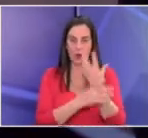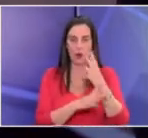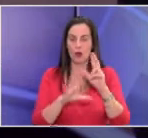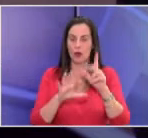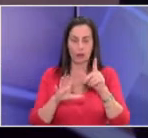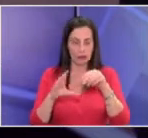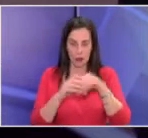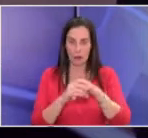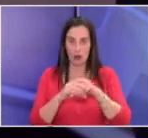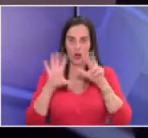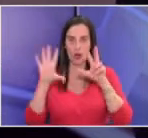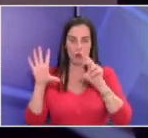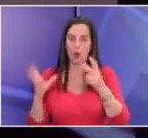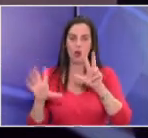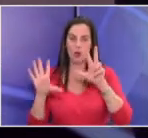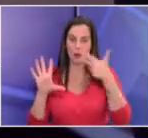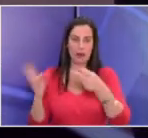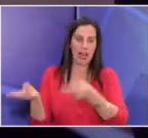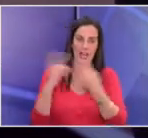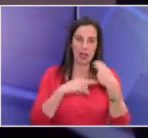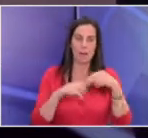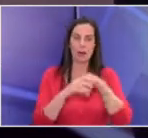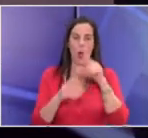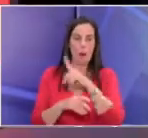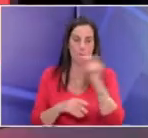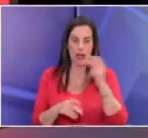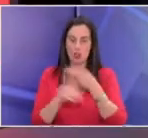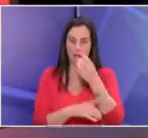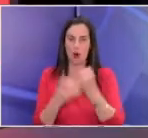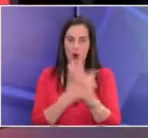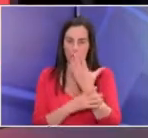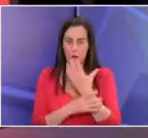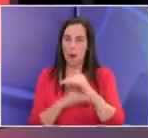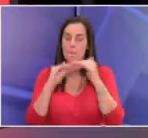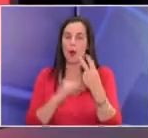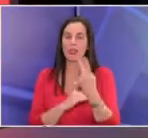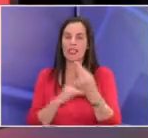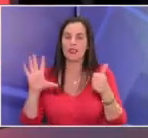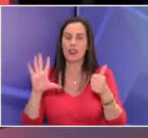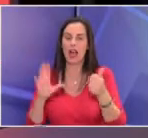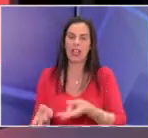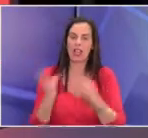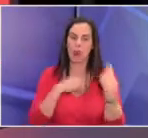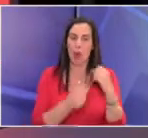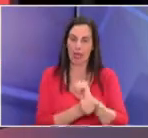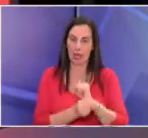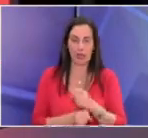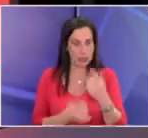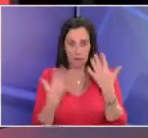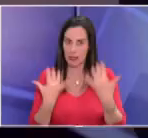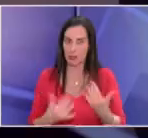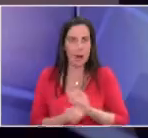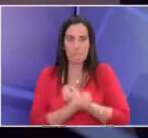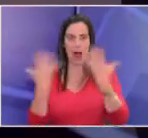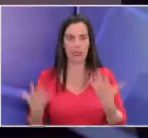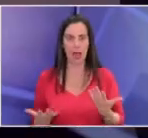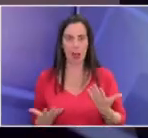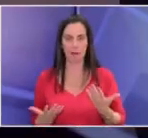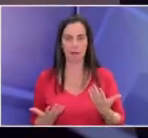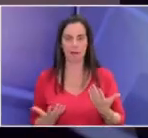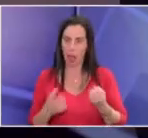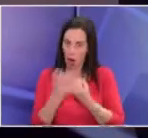בשנה. לשקם אסיר בקהילה עולה 20 אלף שקלים בשנה. תעשו אתם את החשבון, מה יותר כלכלי? כלומר,